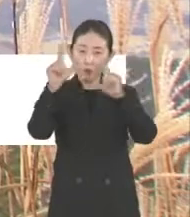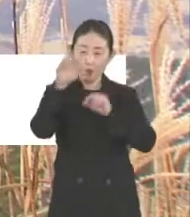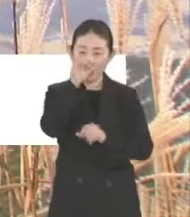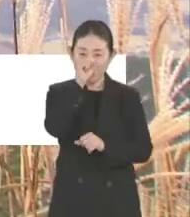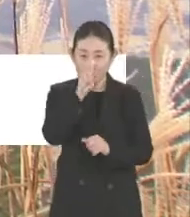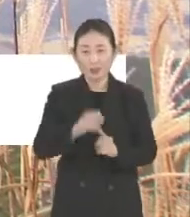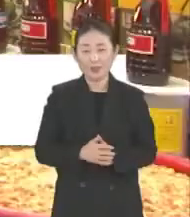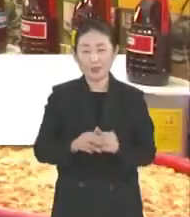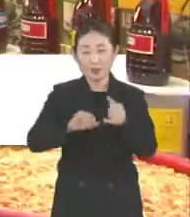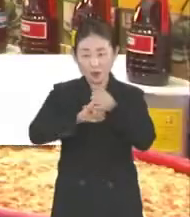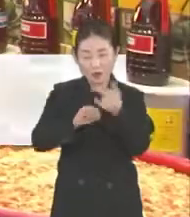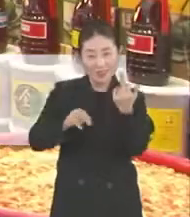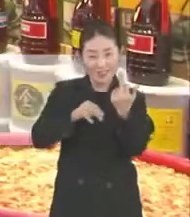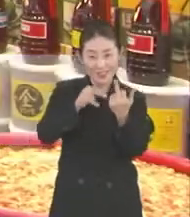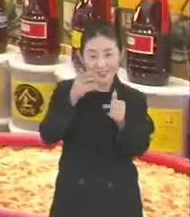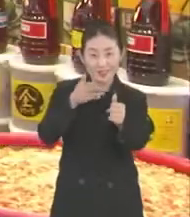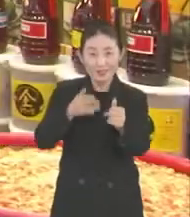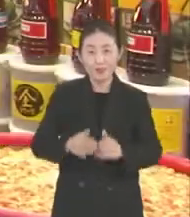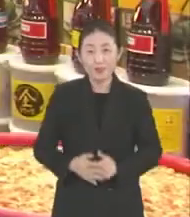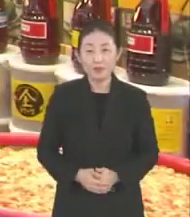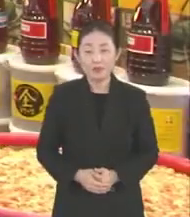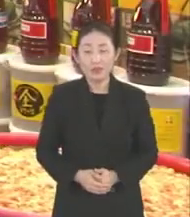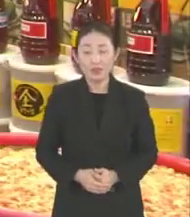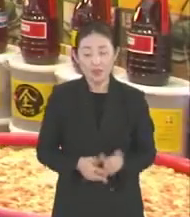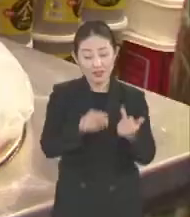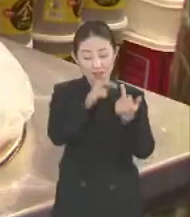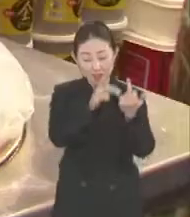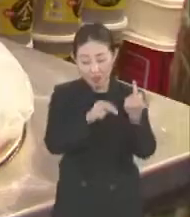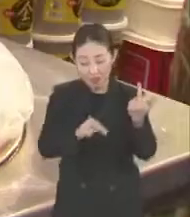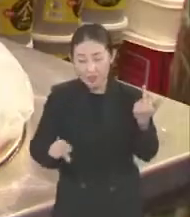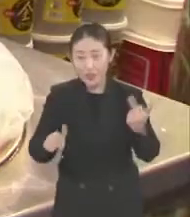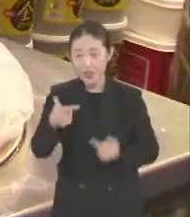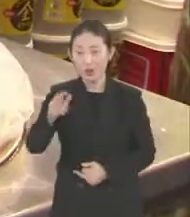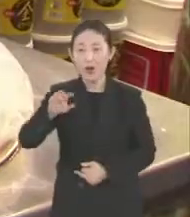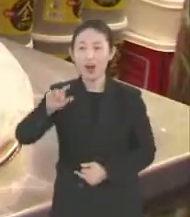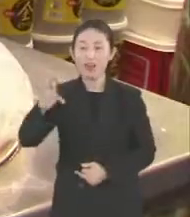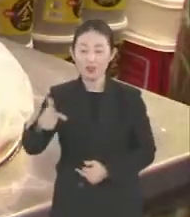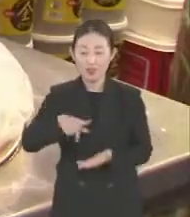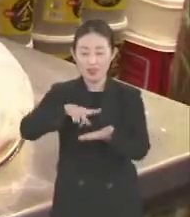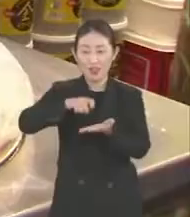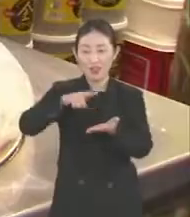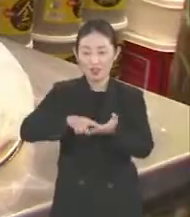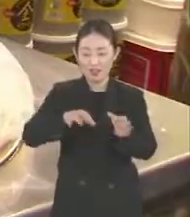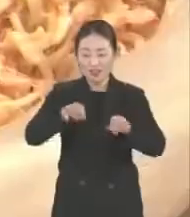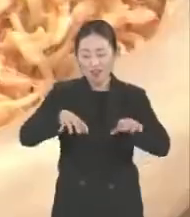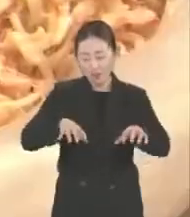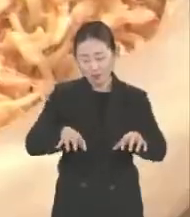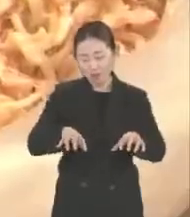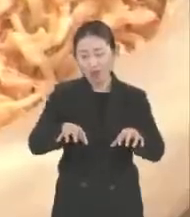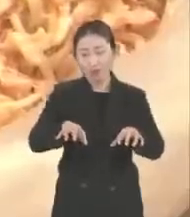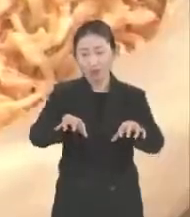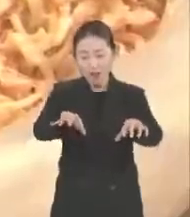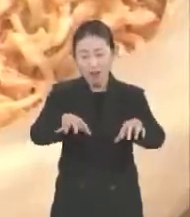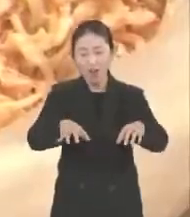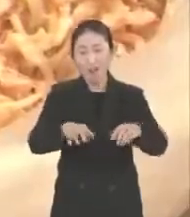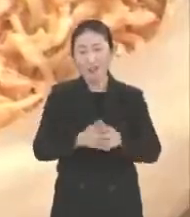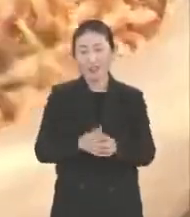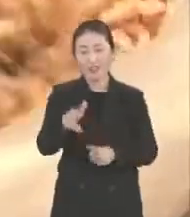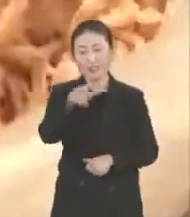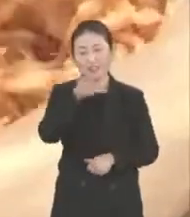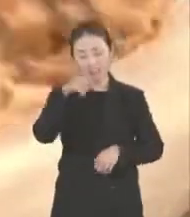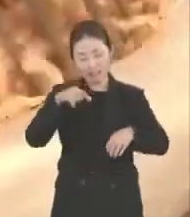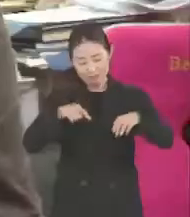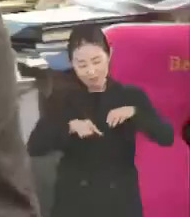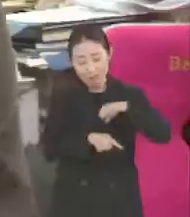와서 등산해 보세요 산을 내려오면 광천 새우젓 골목이 기다립니다 국내 유일 토굴에서 숙성하는